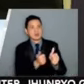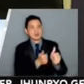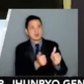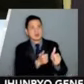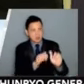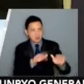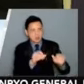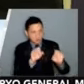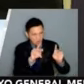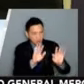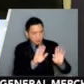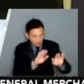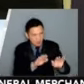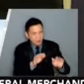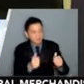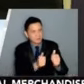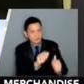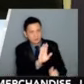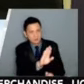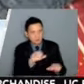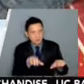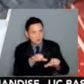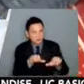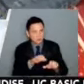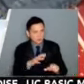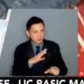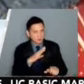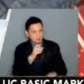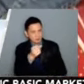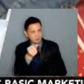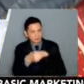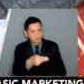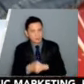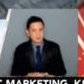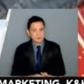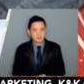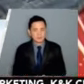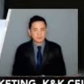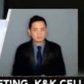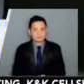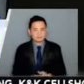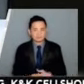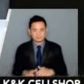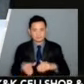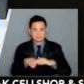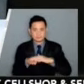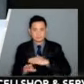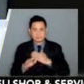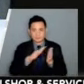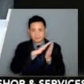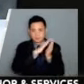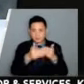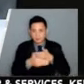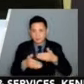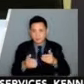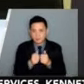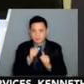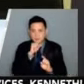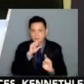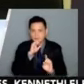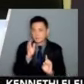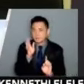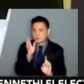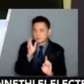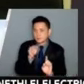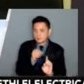na. Sumunod na lang ako sa kung anong sinasabi nila. Pinapasok na raw sila mag-ina sa kwarto maging ang kanyang senior citizen na nanay. So, isa-isa